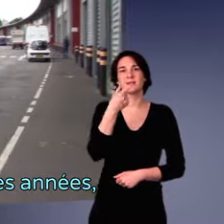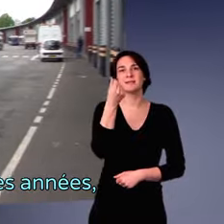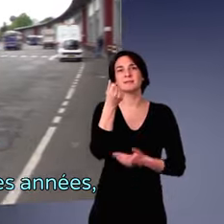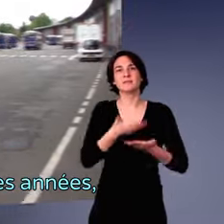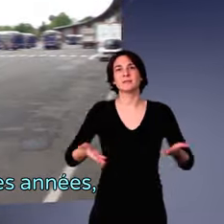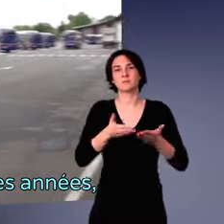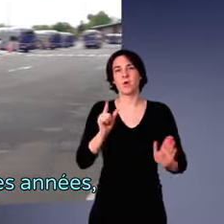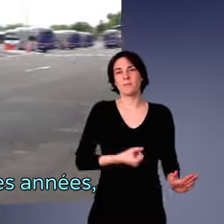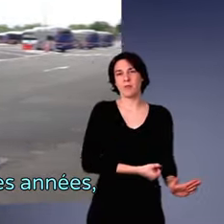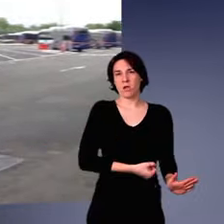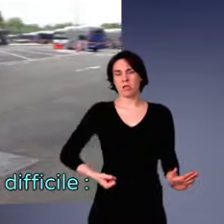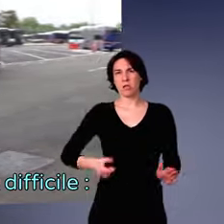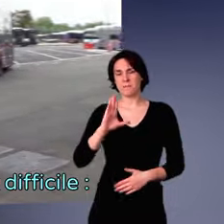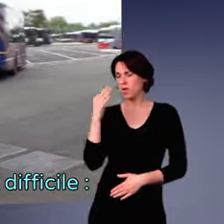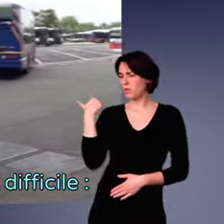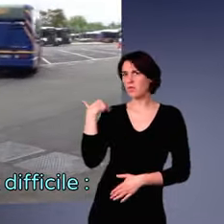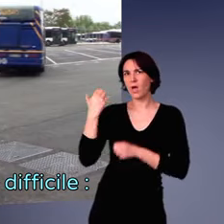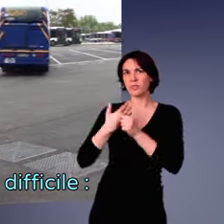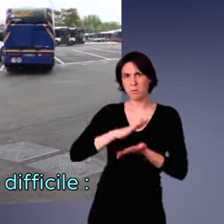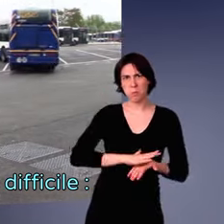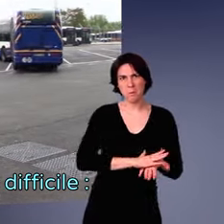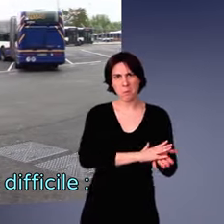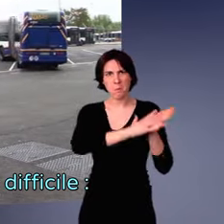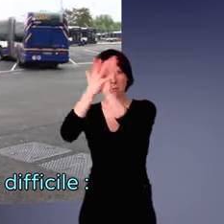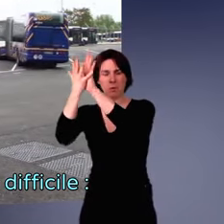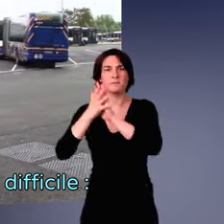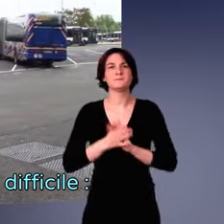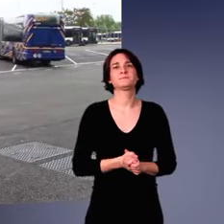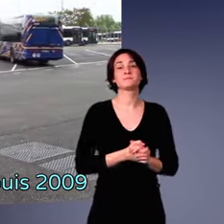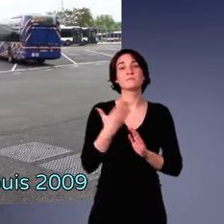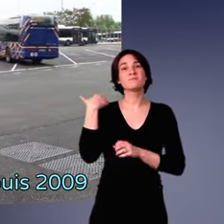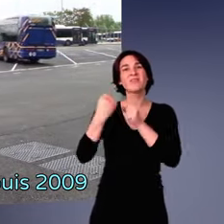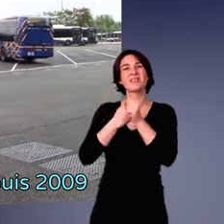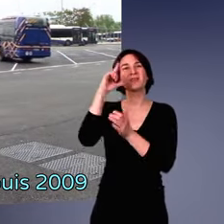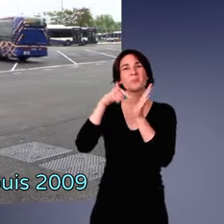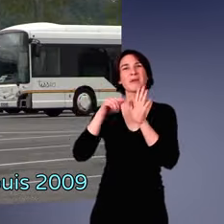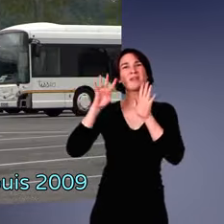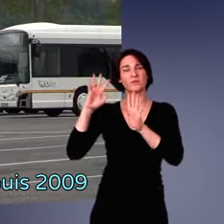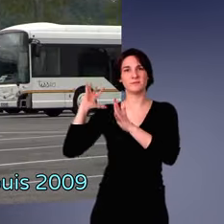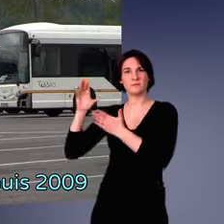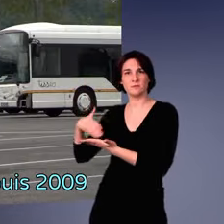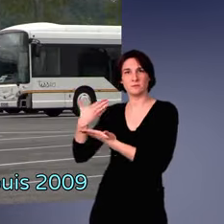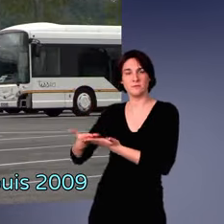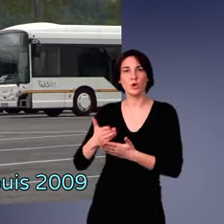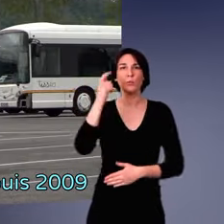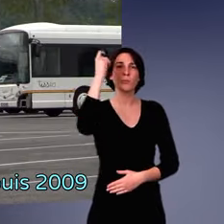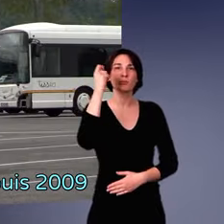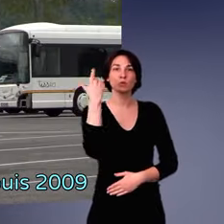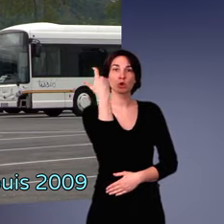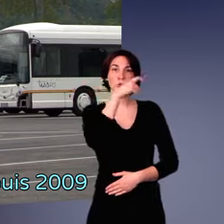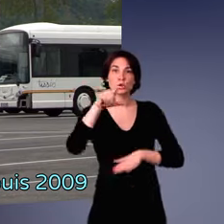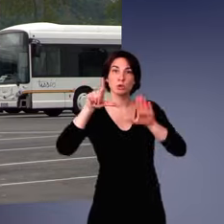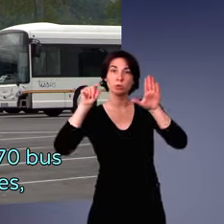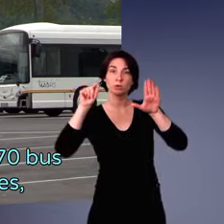relativement rapide ces dernières années malgré un contexte budgétaire difficile 270 bus ont été remplacé depuis